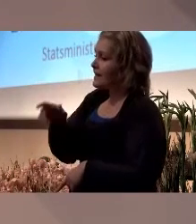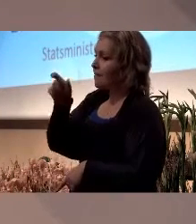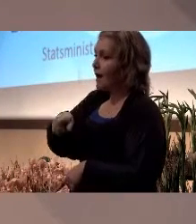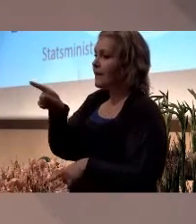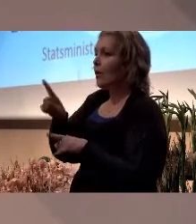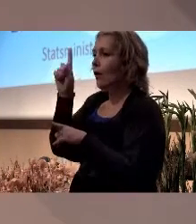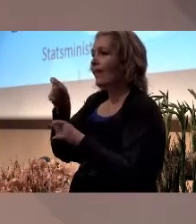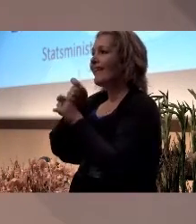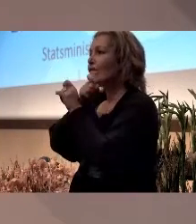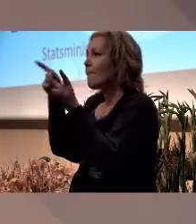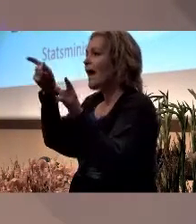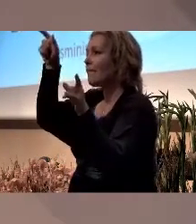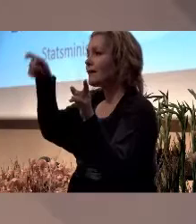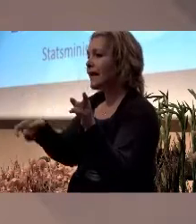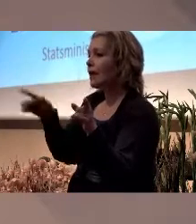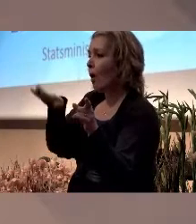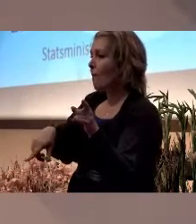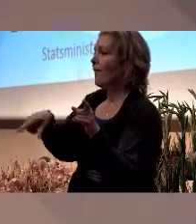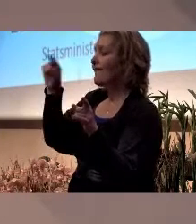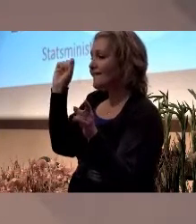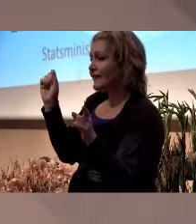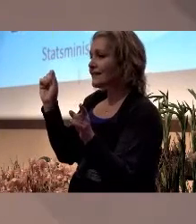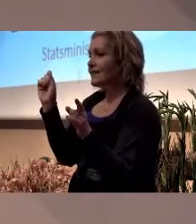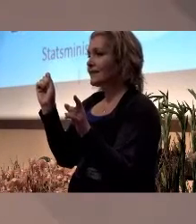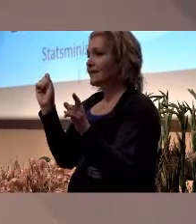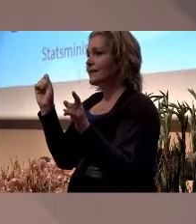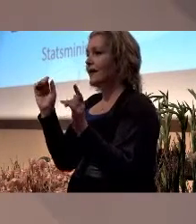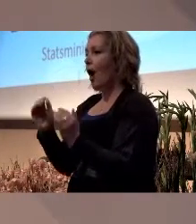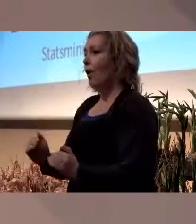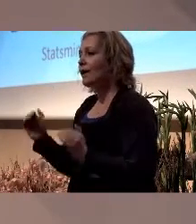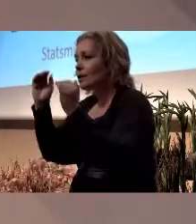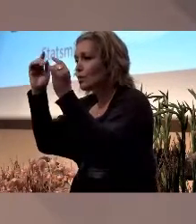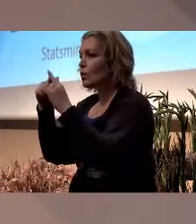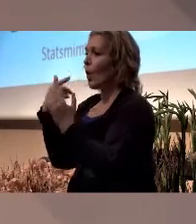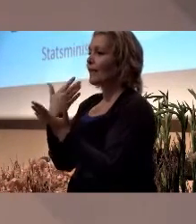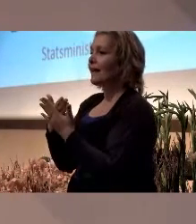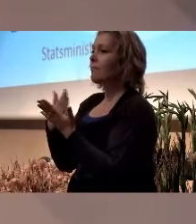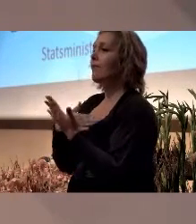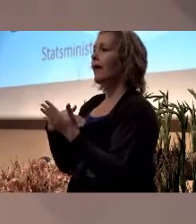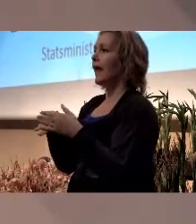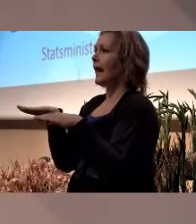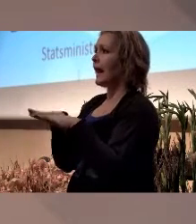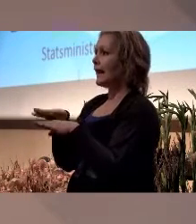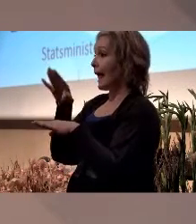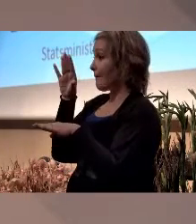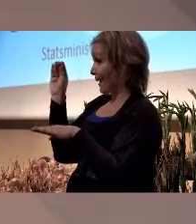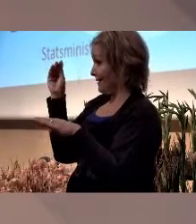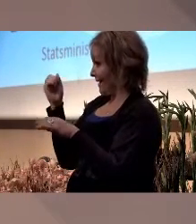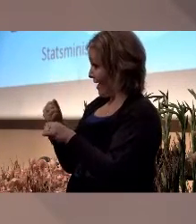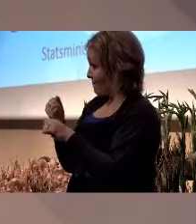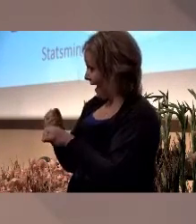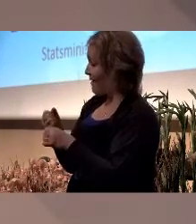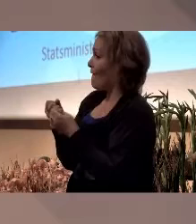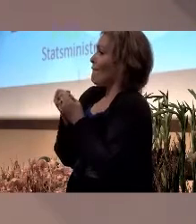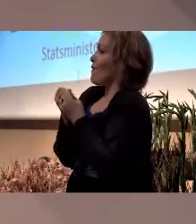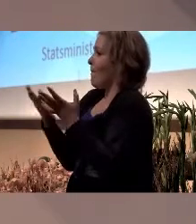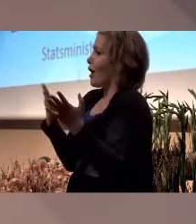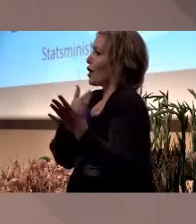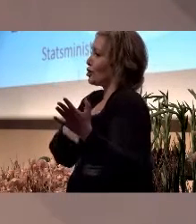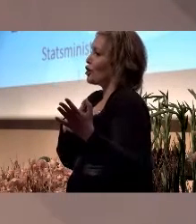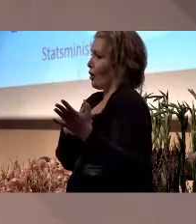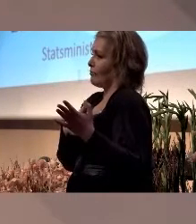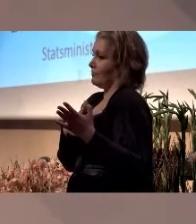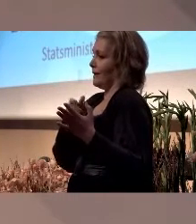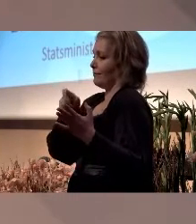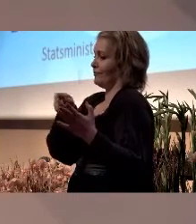til å informere pasienter om at det finnes organisasjoner og tilbud med likemannsarbeid for mange